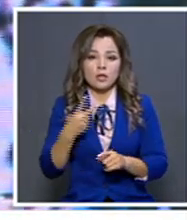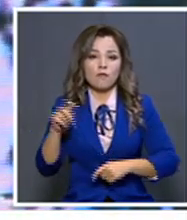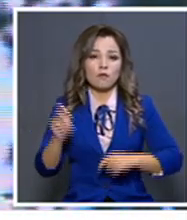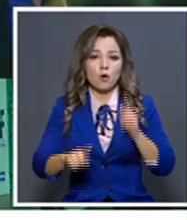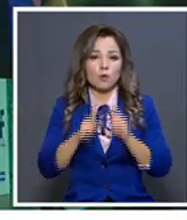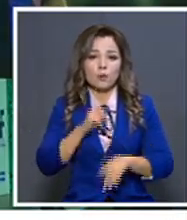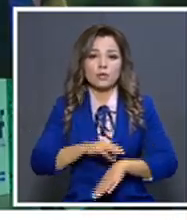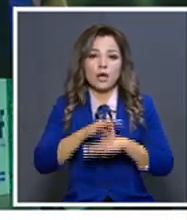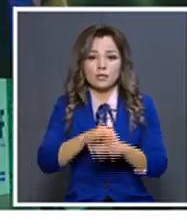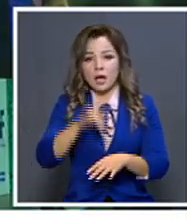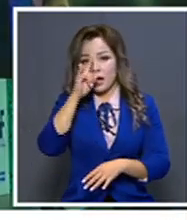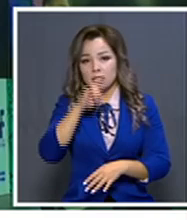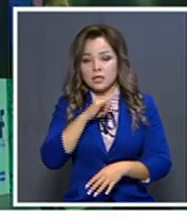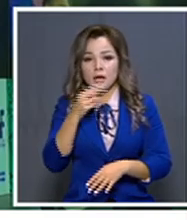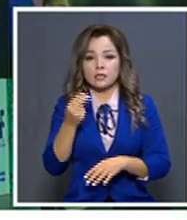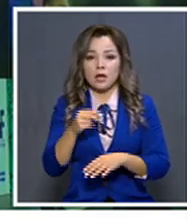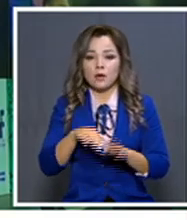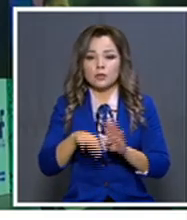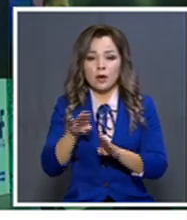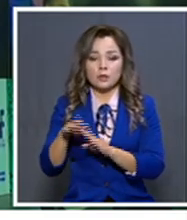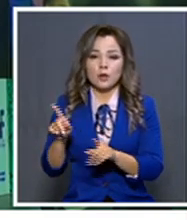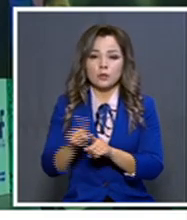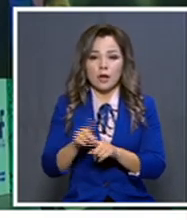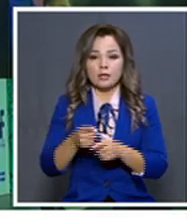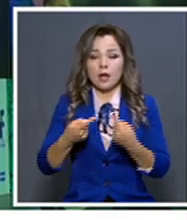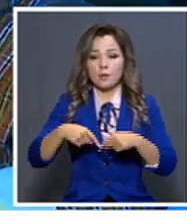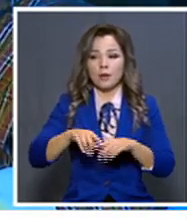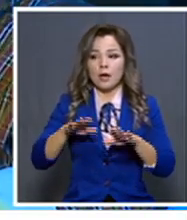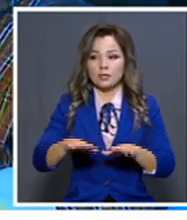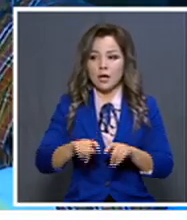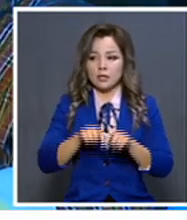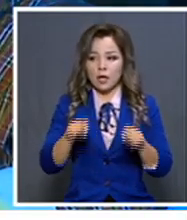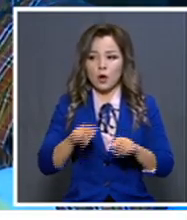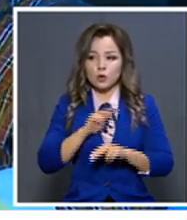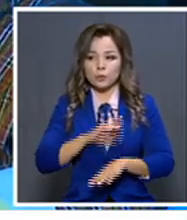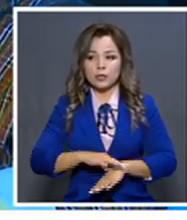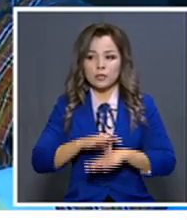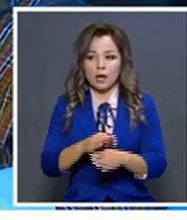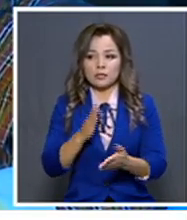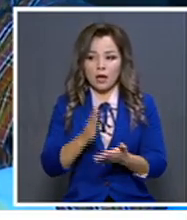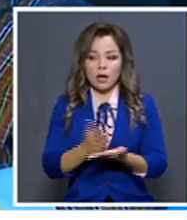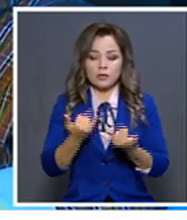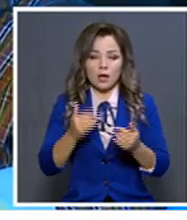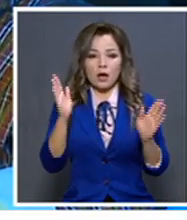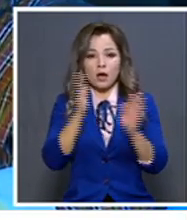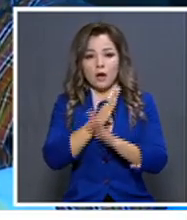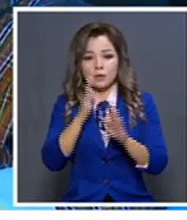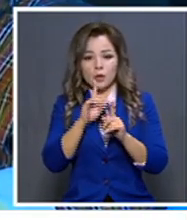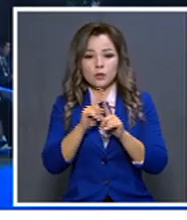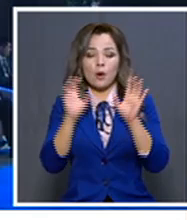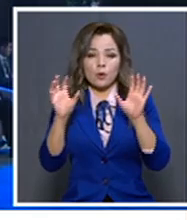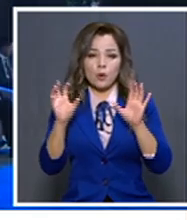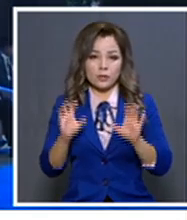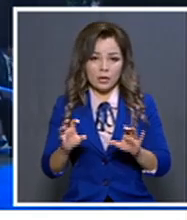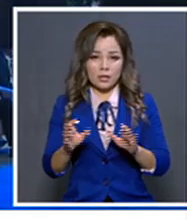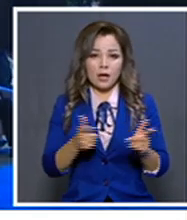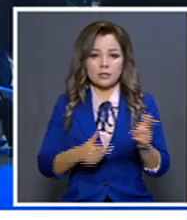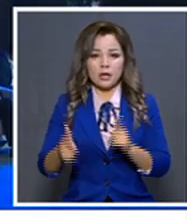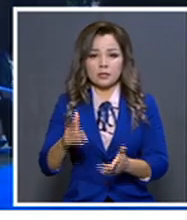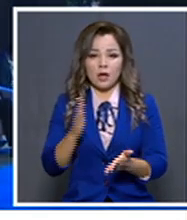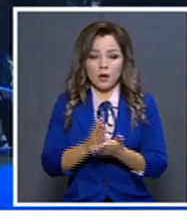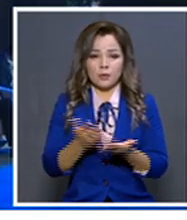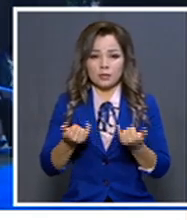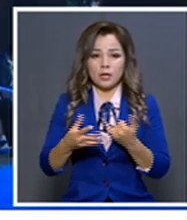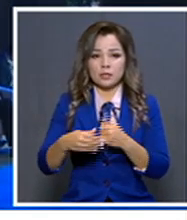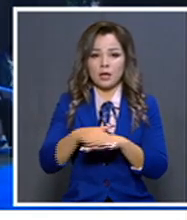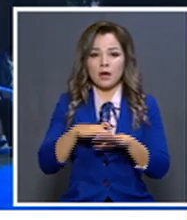Қазір Қазақстанда жасыл қаржыға арналған реттеуші база құру ісі қолға алынған. Оның үстіне экология кодекс әзірленіп жатыр. Жасыл